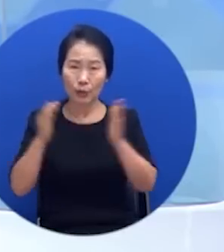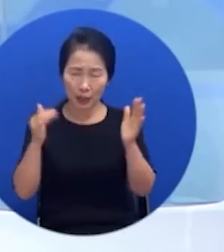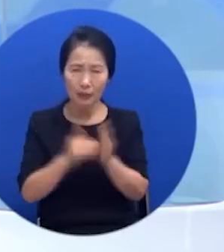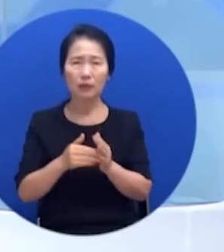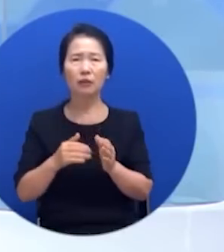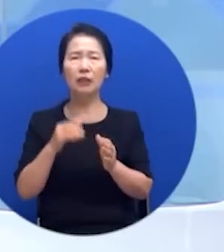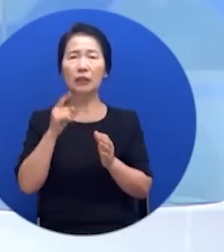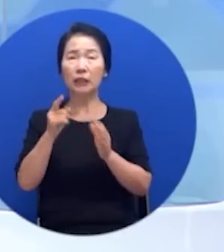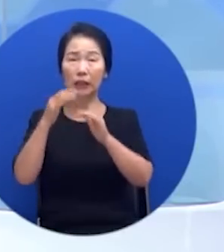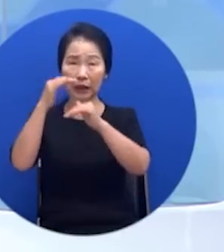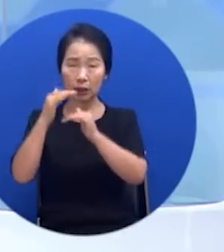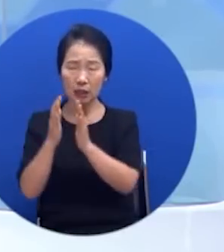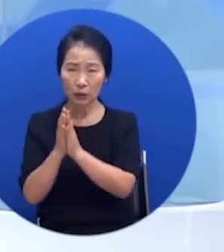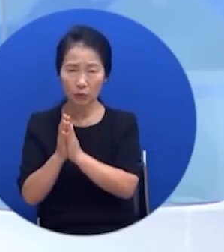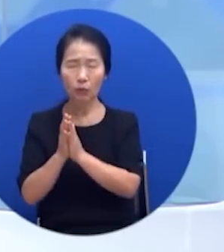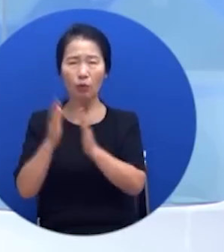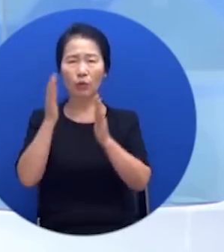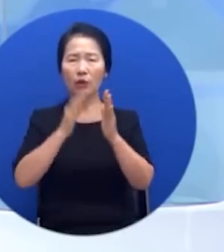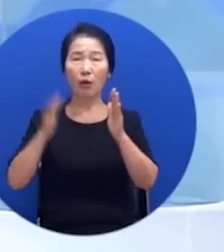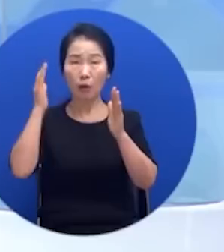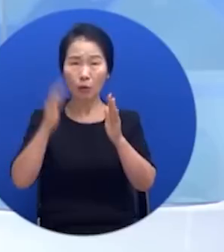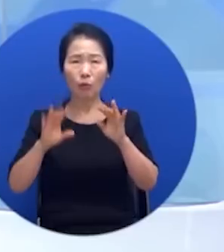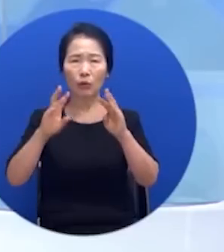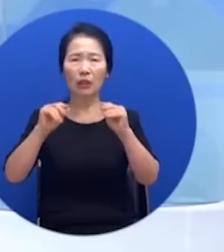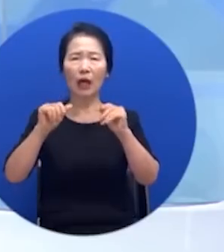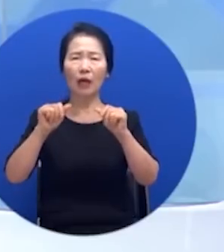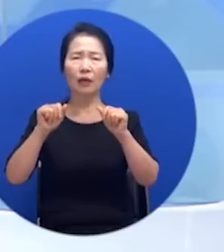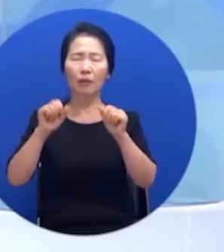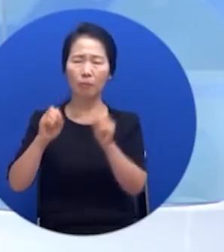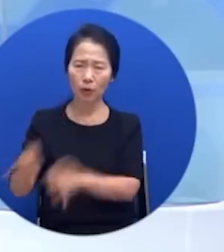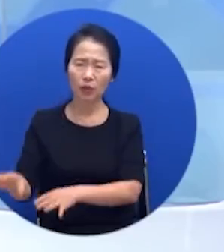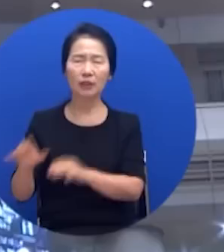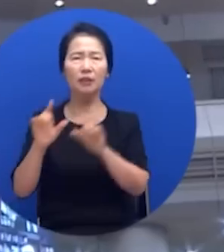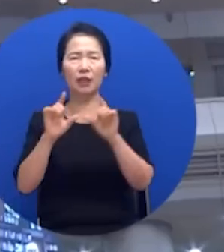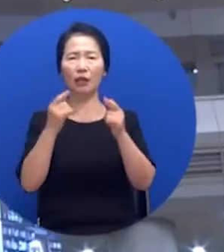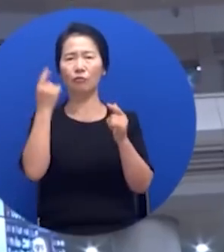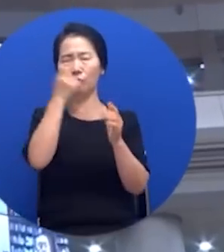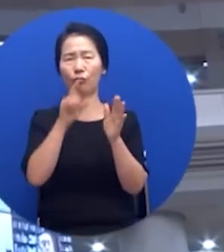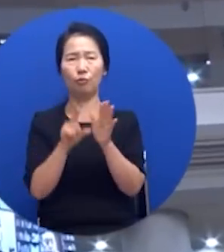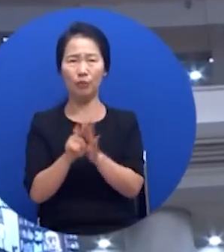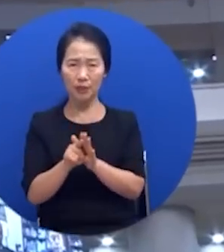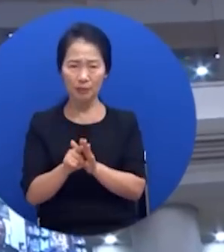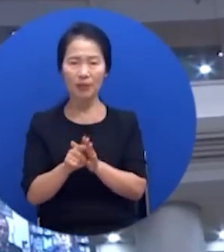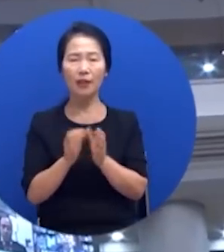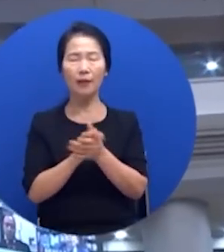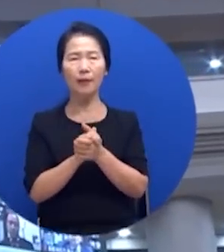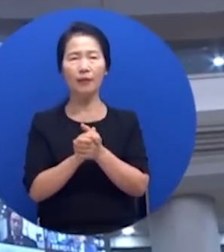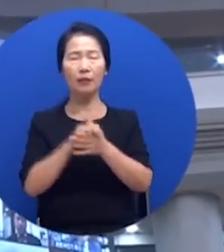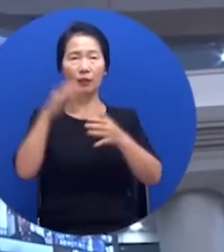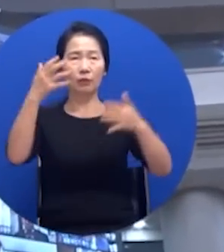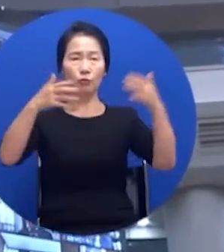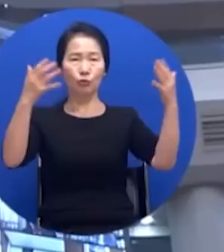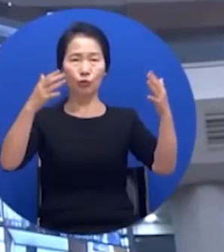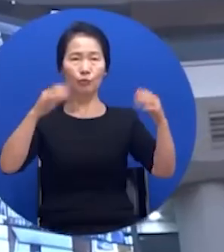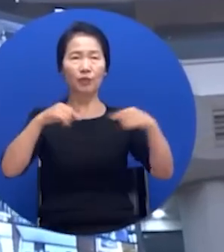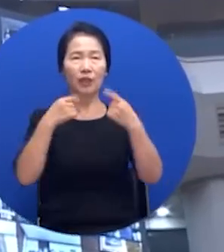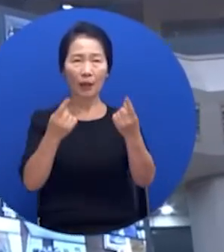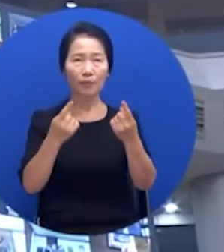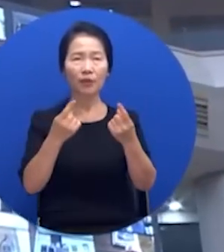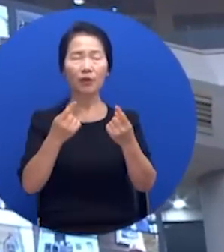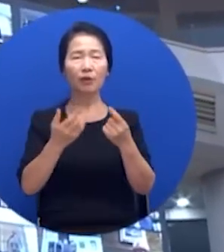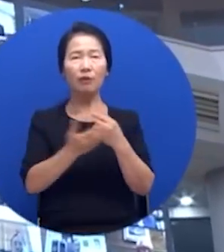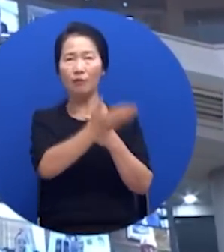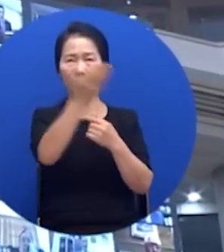기도는 결코 땅에 떨어지지 않을 것입니다. 화상 줌으로 함께 하시는 우리 존경하는